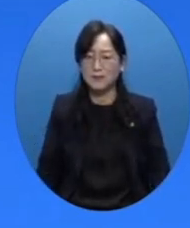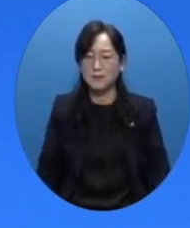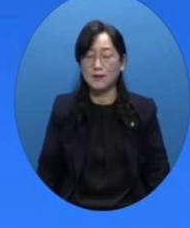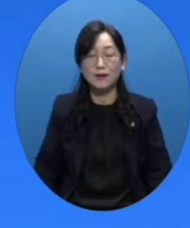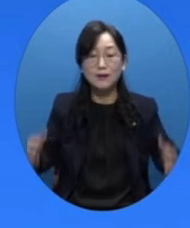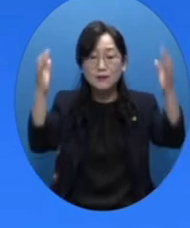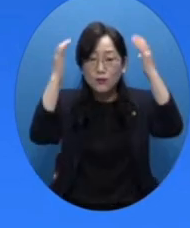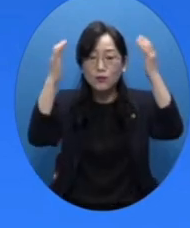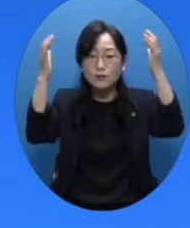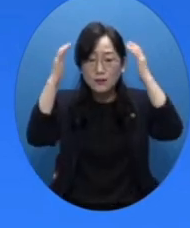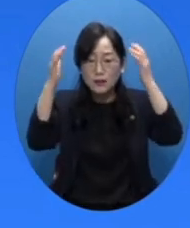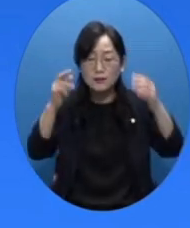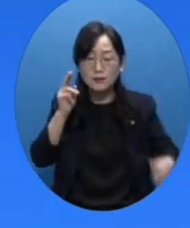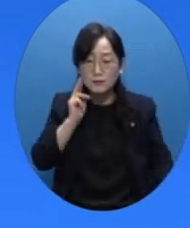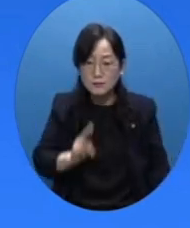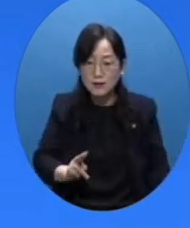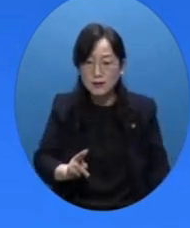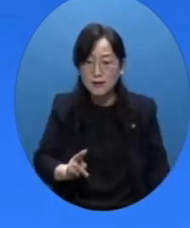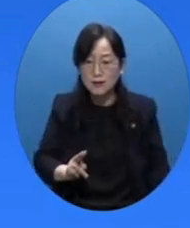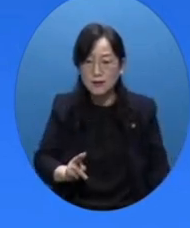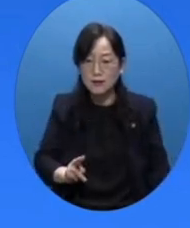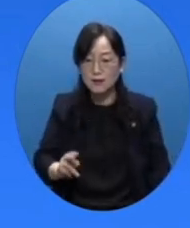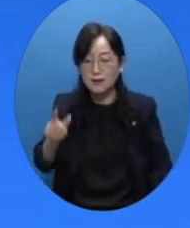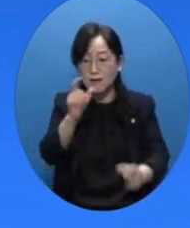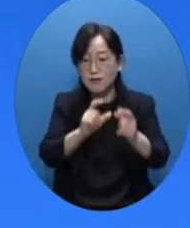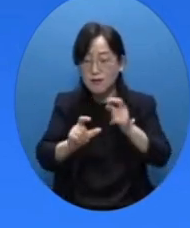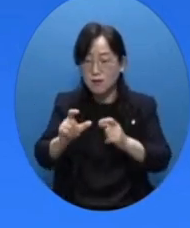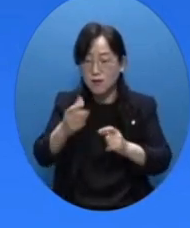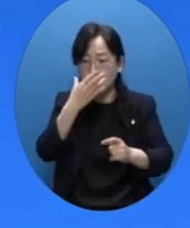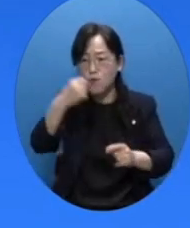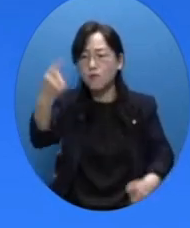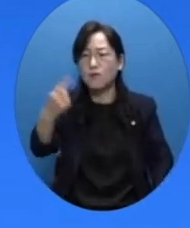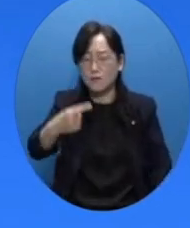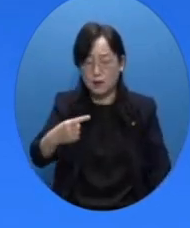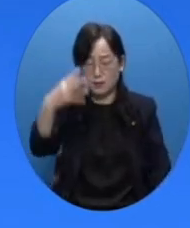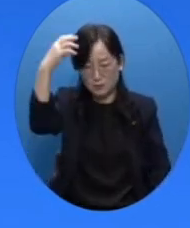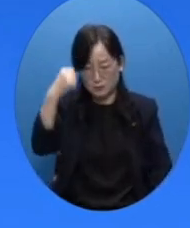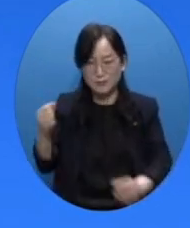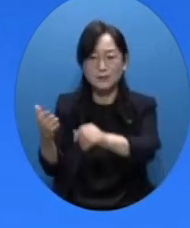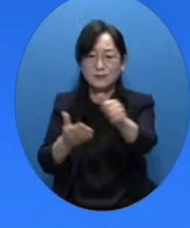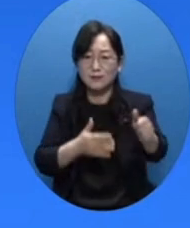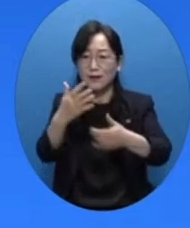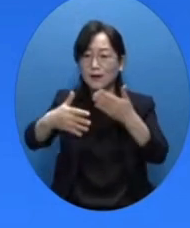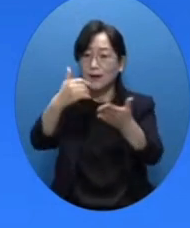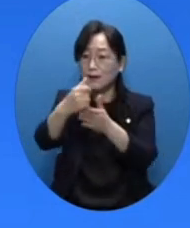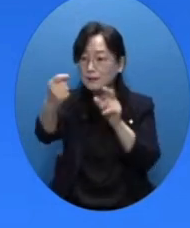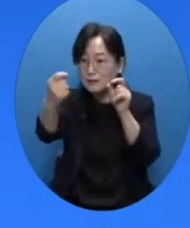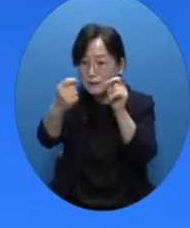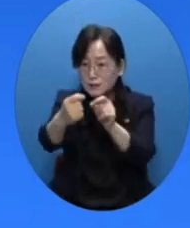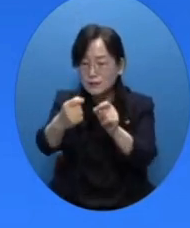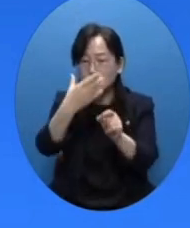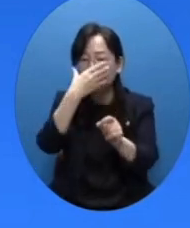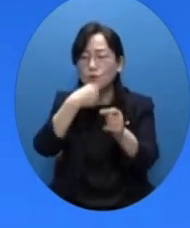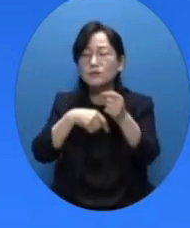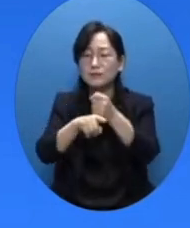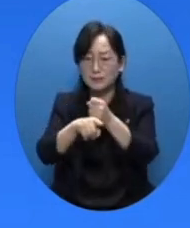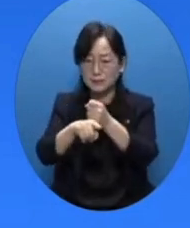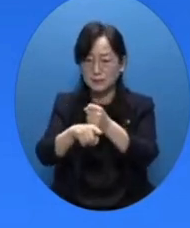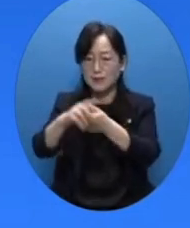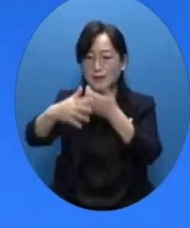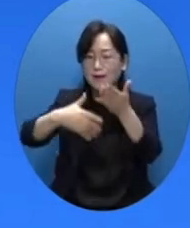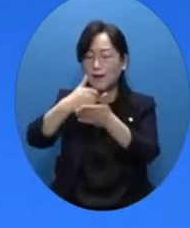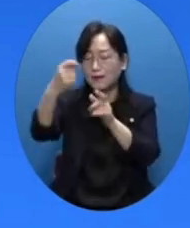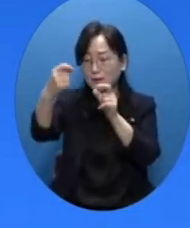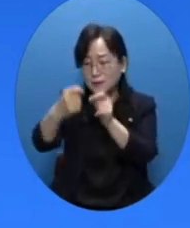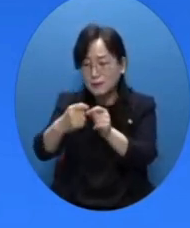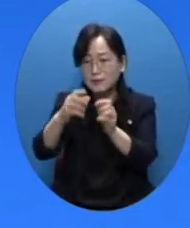고난이 깊을수록 우리에게 다가올 축복이 더 크다는 사실을 2.9 되기를 바랍니다 하나님께 가까이 함에 복인 것입니다 하나님께 가까이